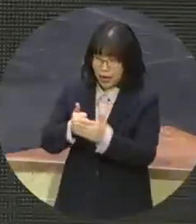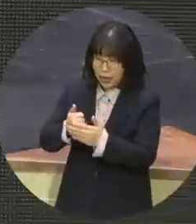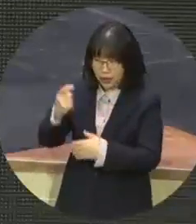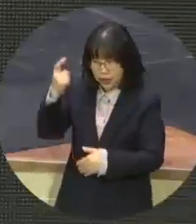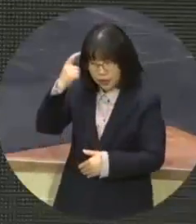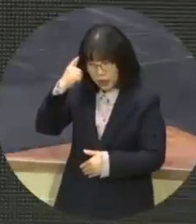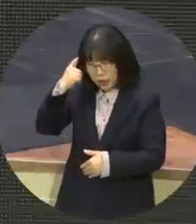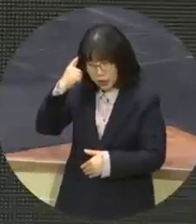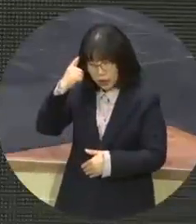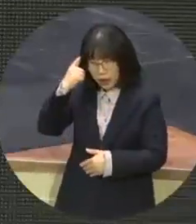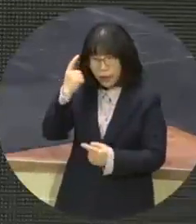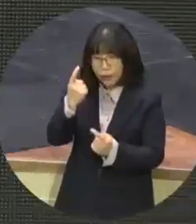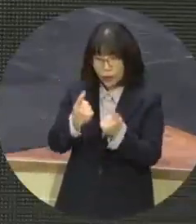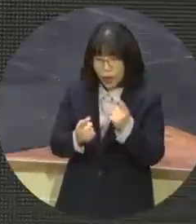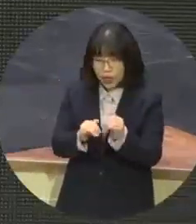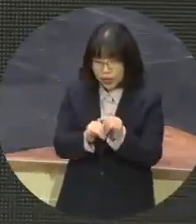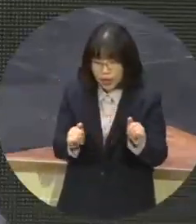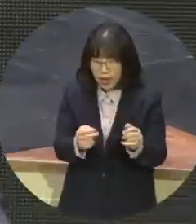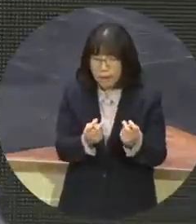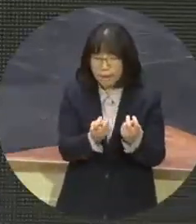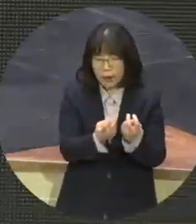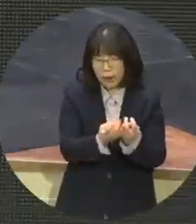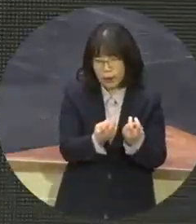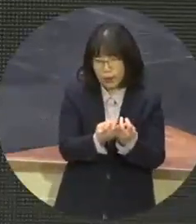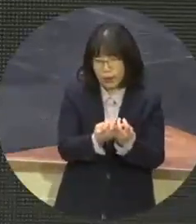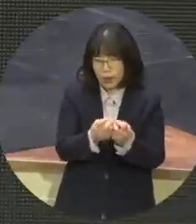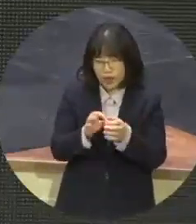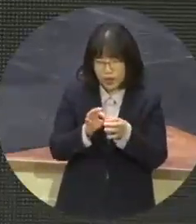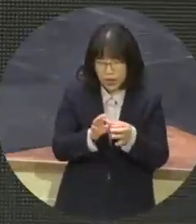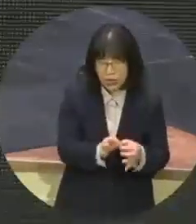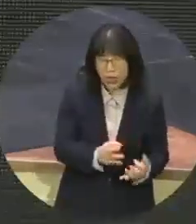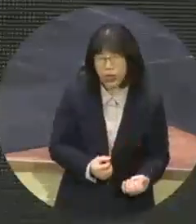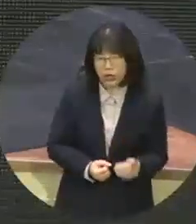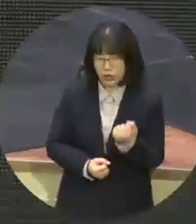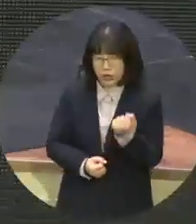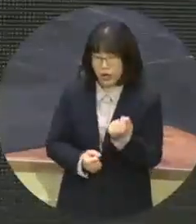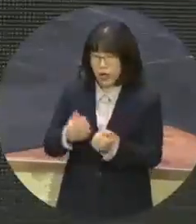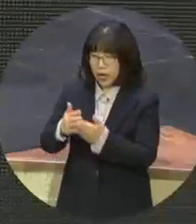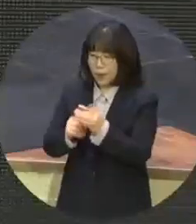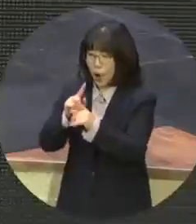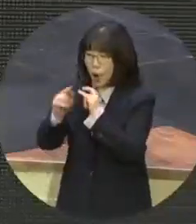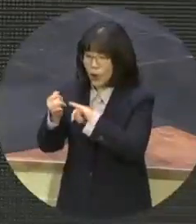방법이 계속 자리 잡고 있었음을 지금까지 상황을 보면서 알 수가 있어요.